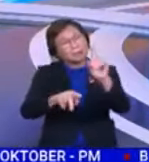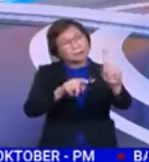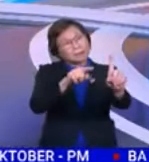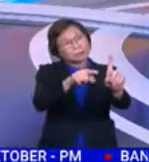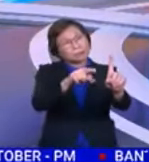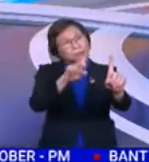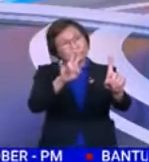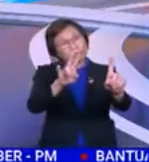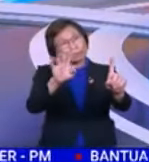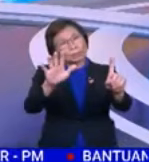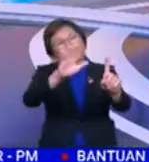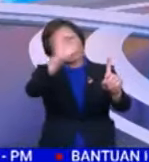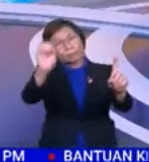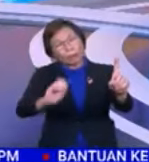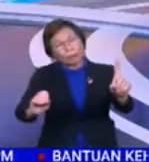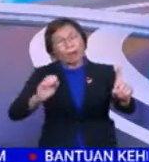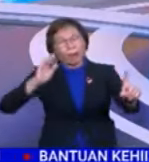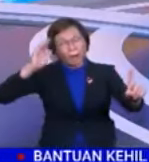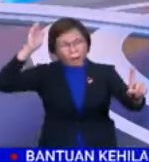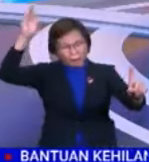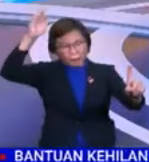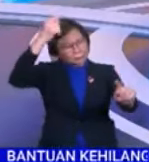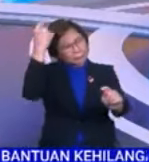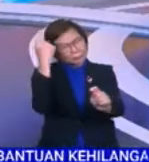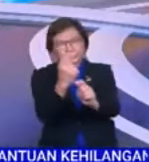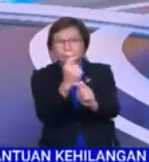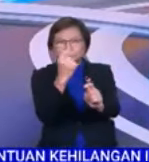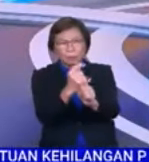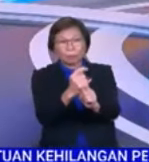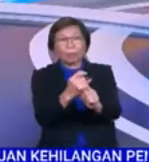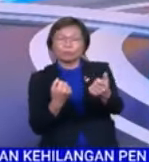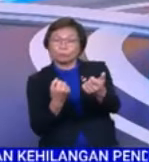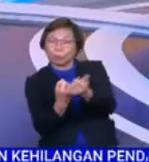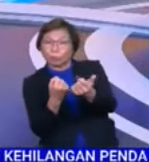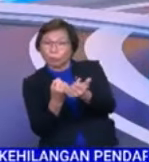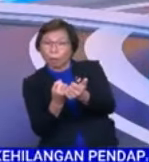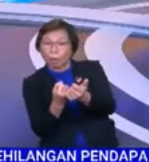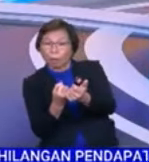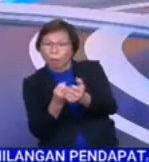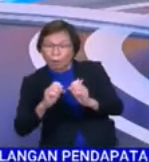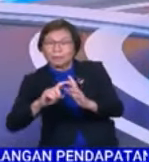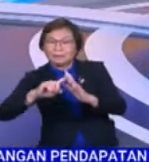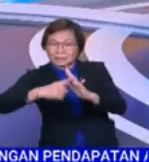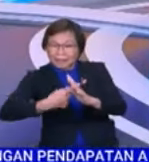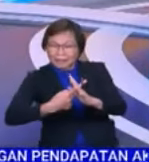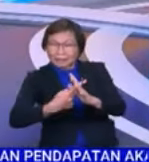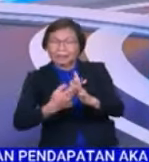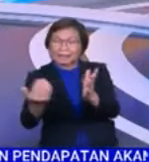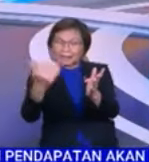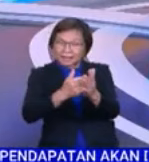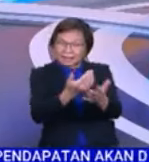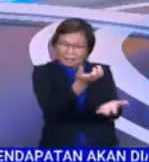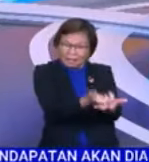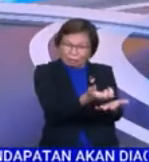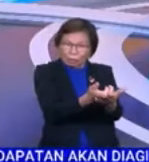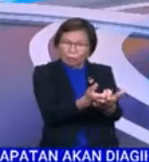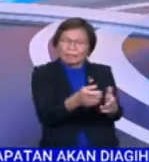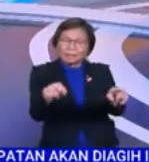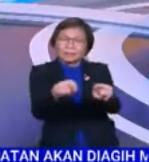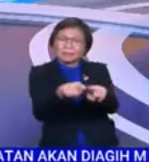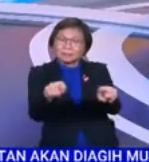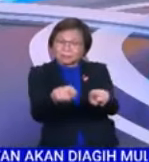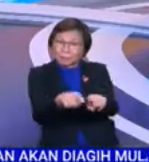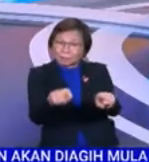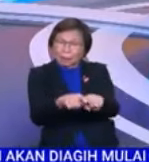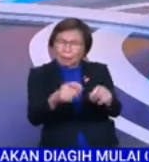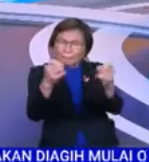1-47 500 akan dikekalkan ini sokong pengoperasian semula sektor ekonomi Selaras peralihan